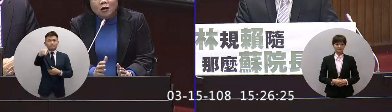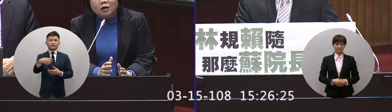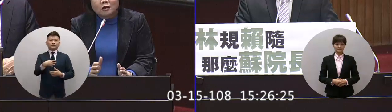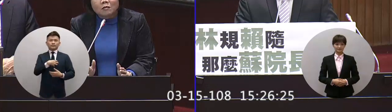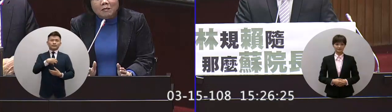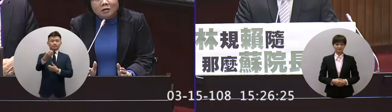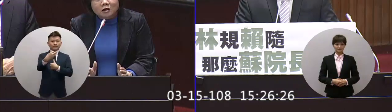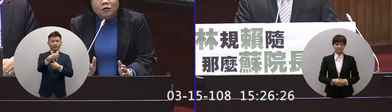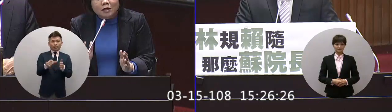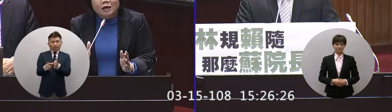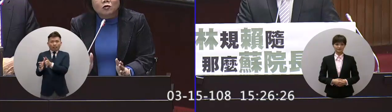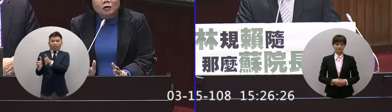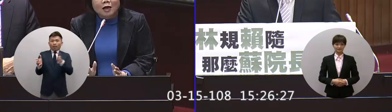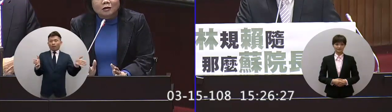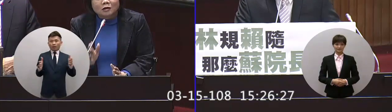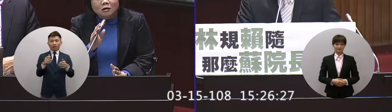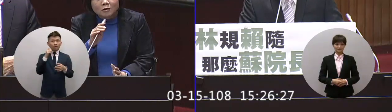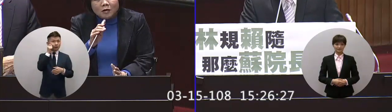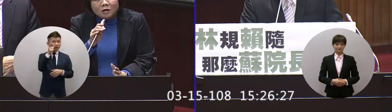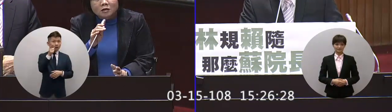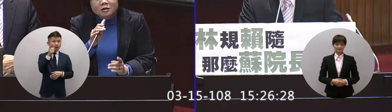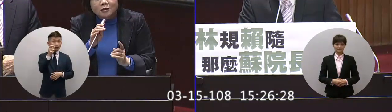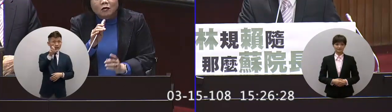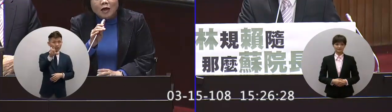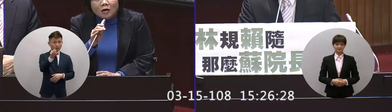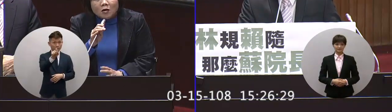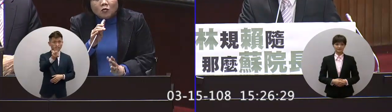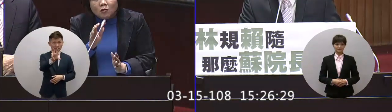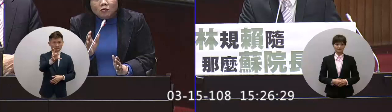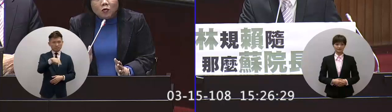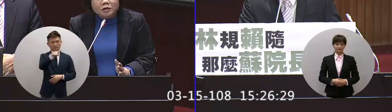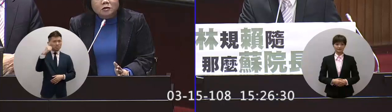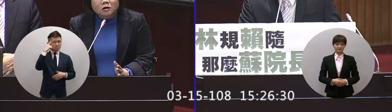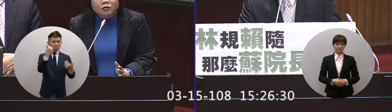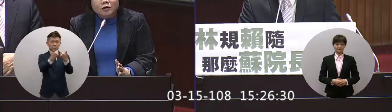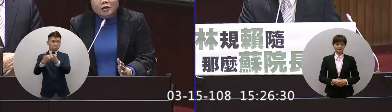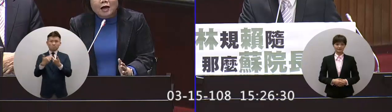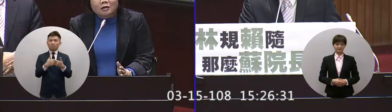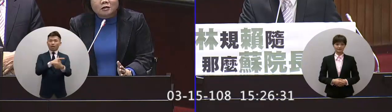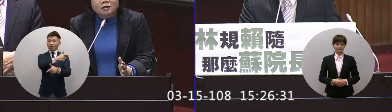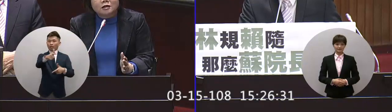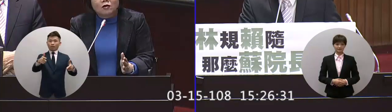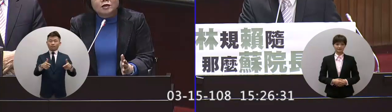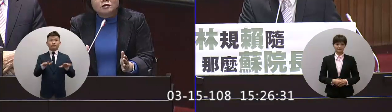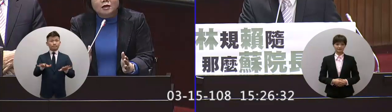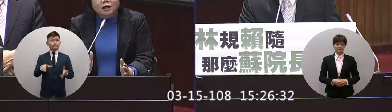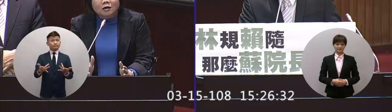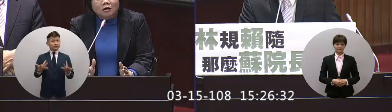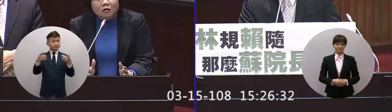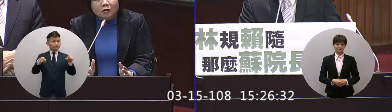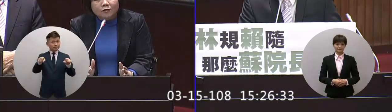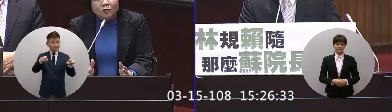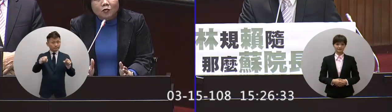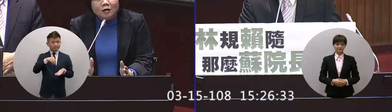于这要延长到180个月，大家有很大的一个旗舰哈。那我们是认为说，因为这个案子现在草案是